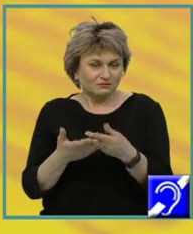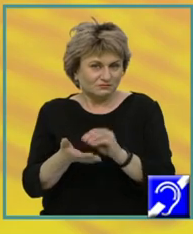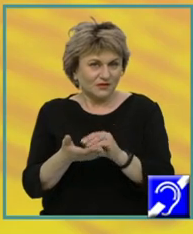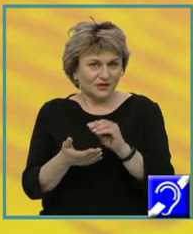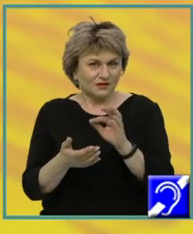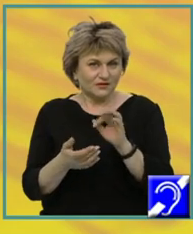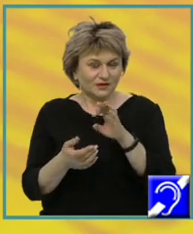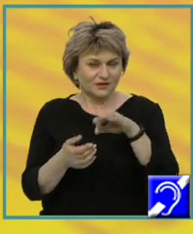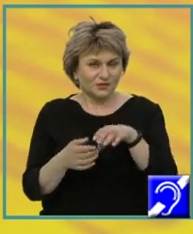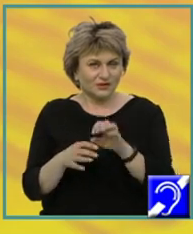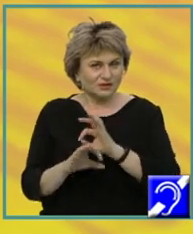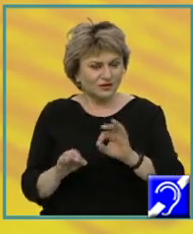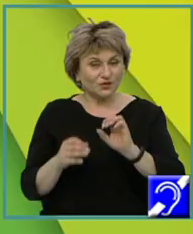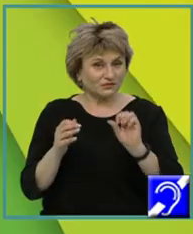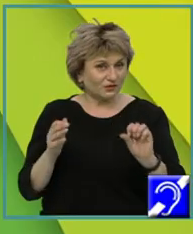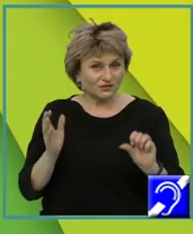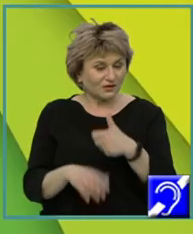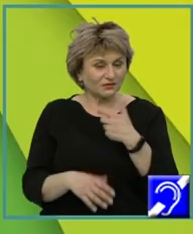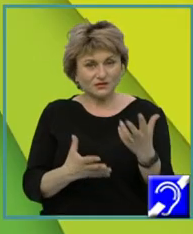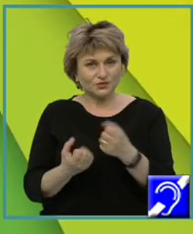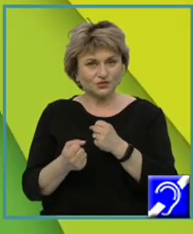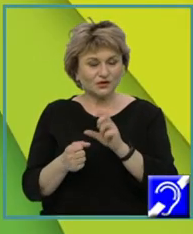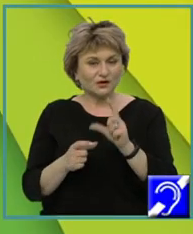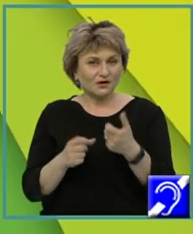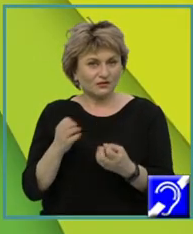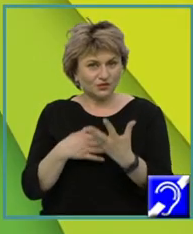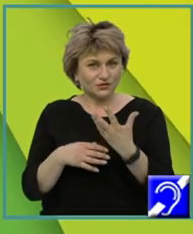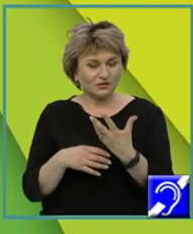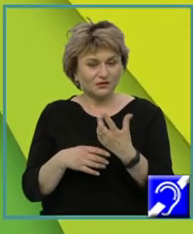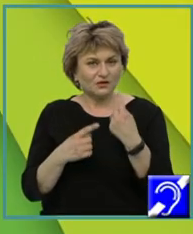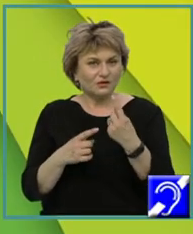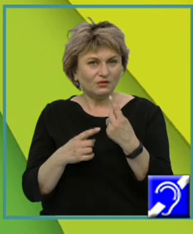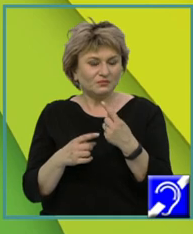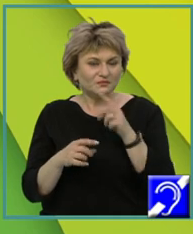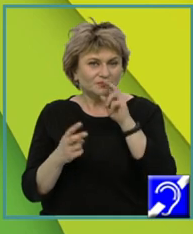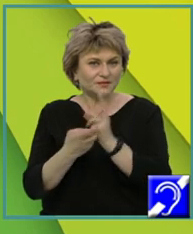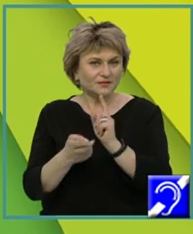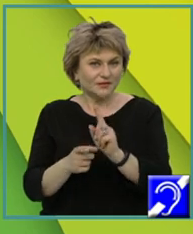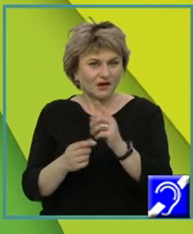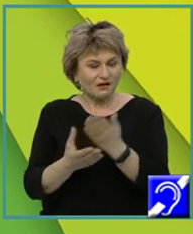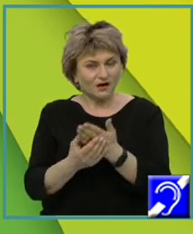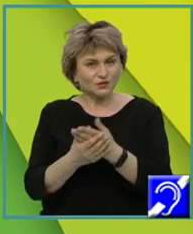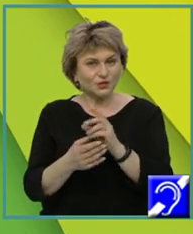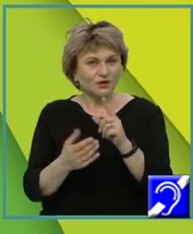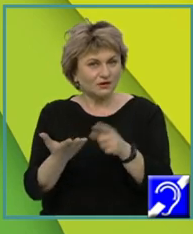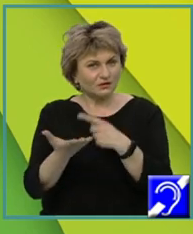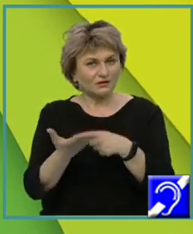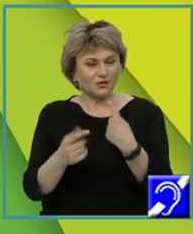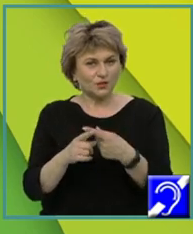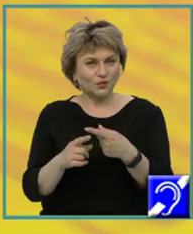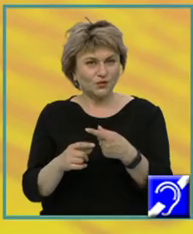care sigur că dintre o dată aduce ca noutate o sincronizare a actului literar cu